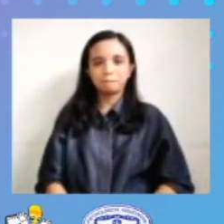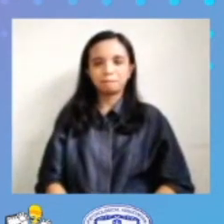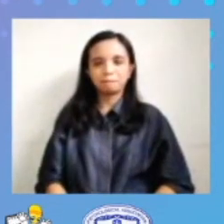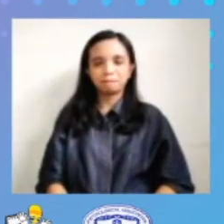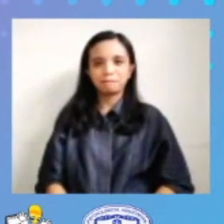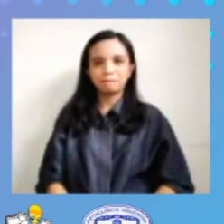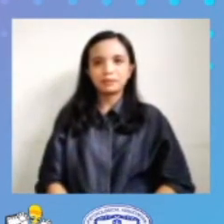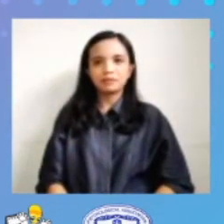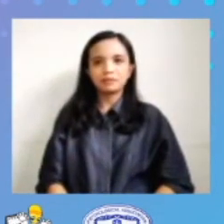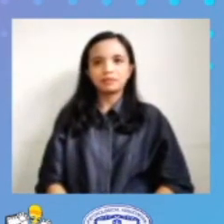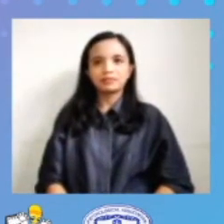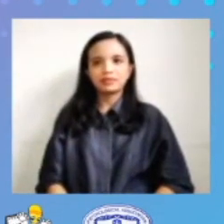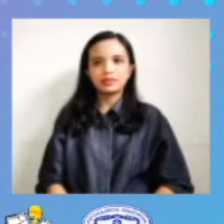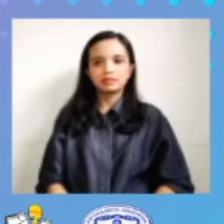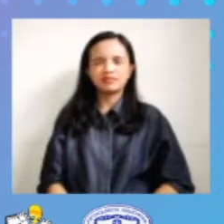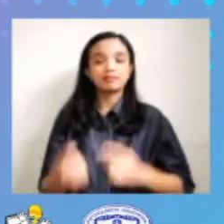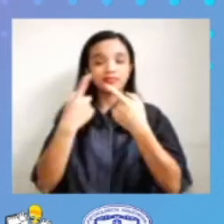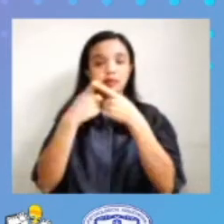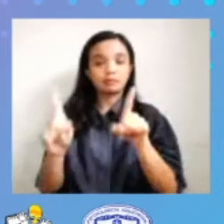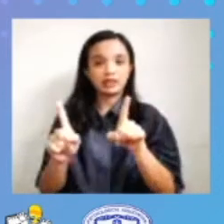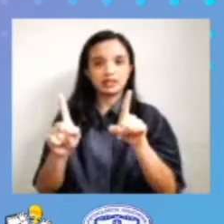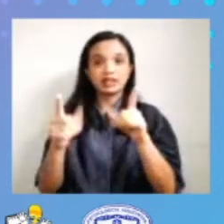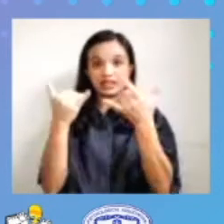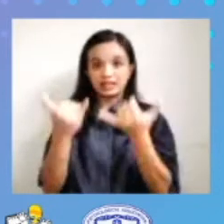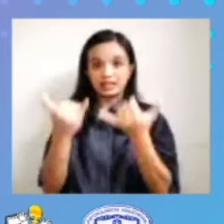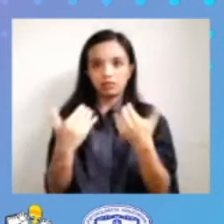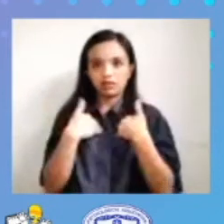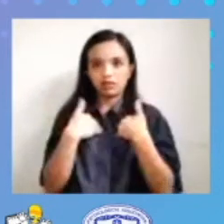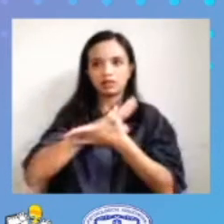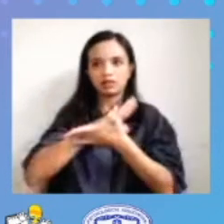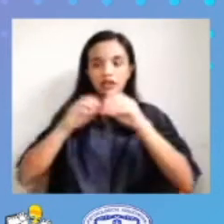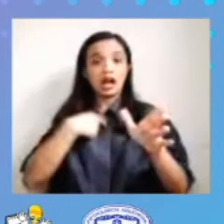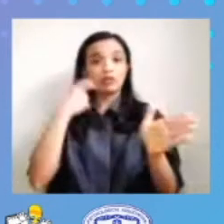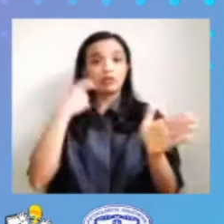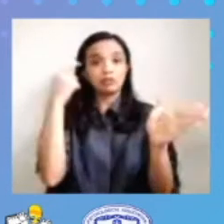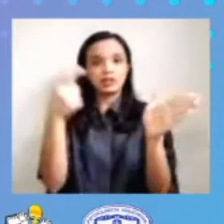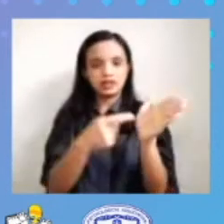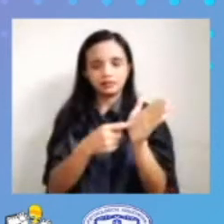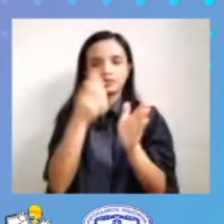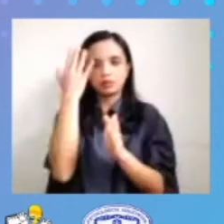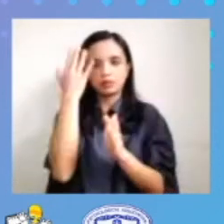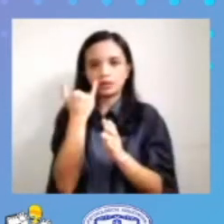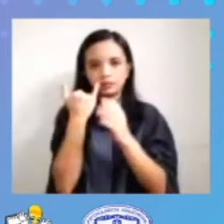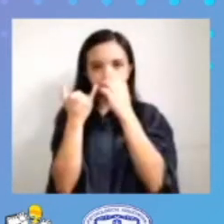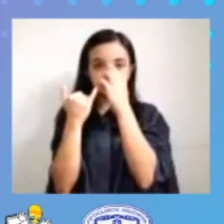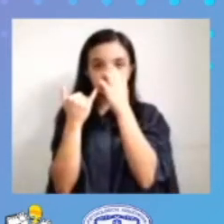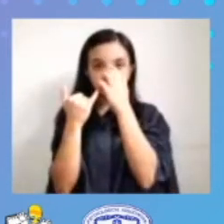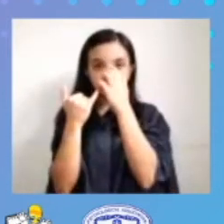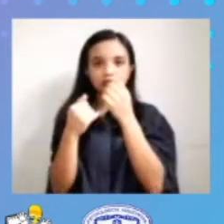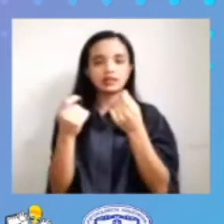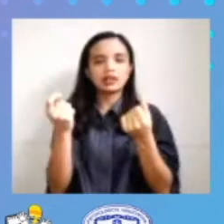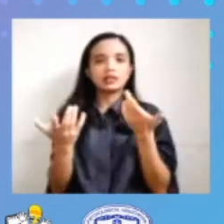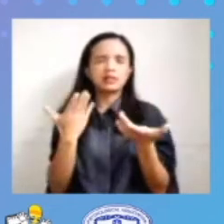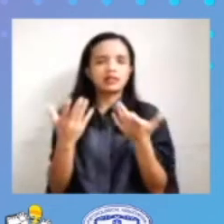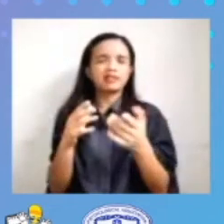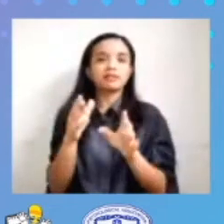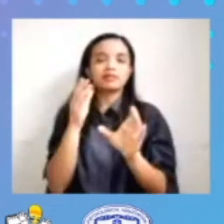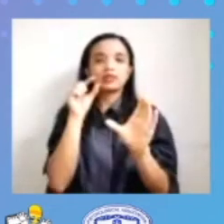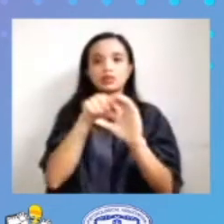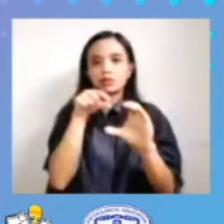dahan-dahan, tapos meron ka ring cooling down. O di, habang nag-exercise ka, inom ka ng tubig, habang gumagaang siya, cooling down ka na rin. Hindi